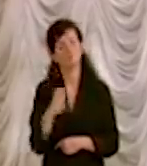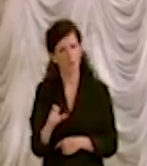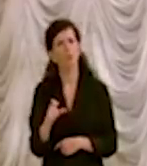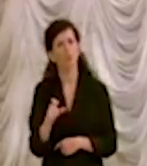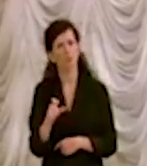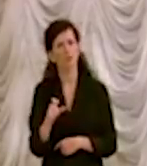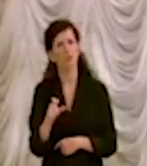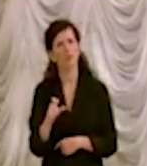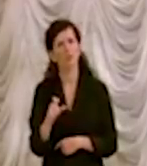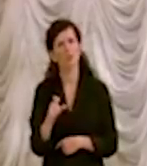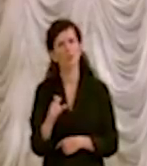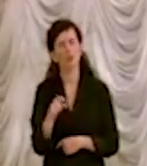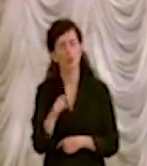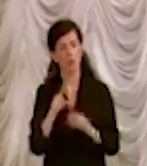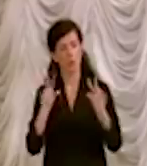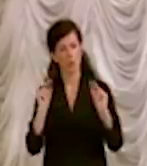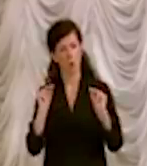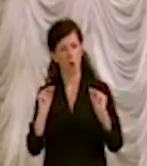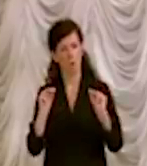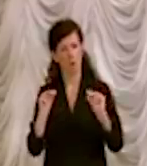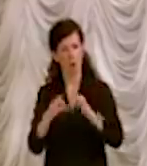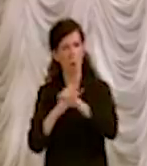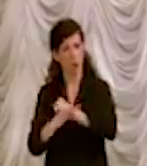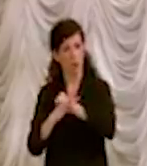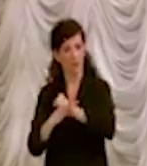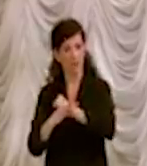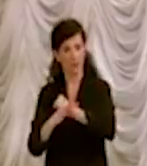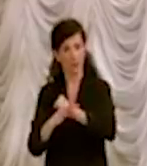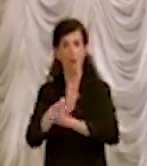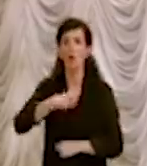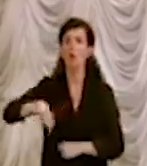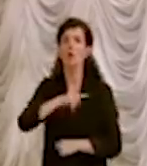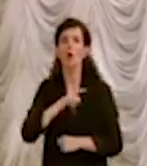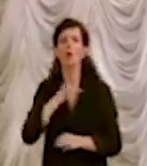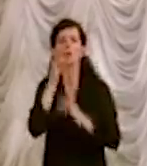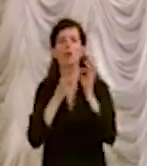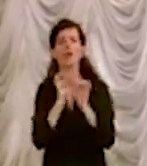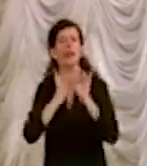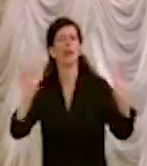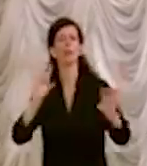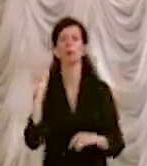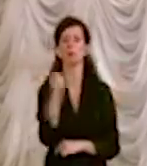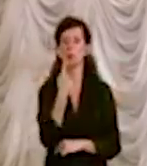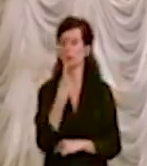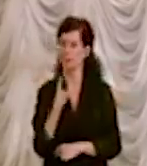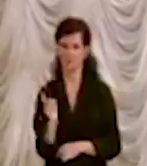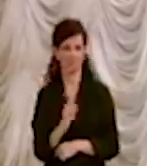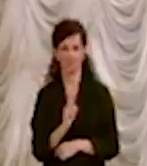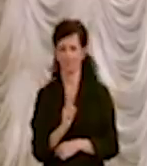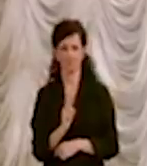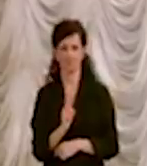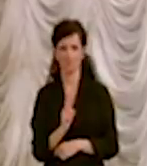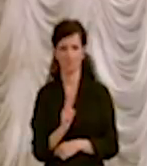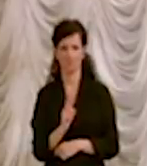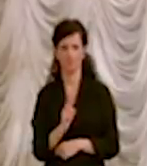del fatto che con questo nuovo provvedimento noi non avremo un libera tutti. Non possiamo permetterci, nel